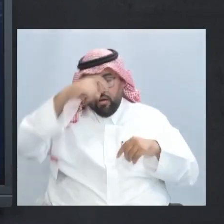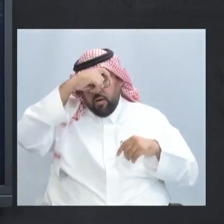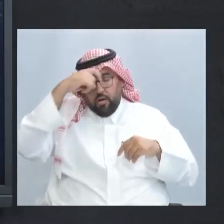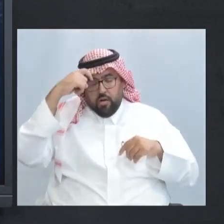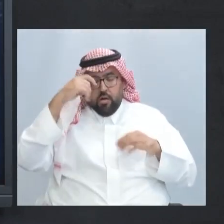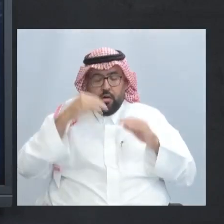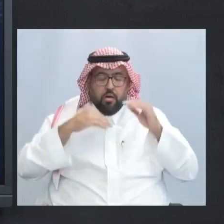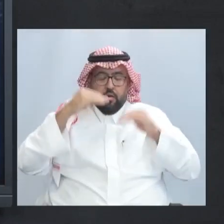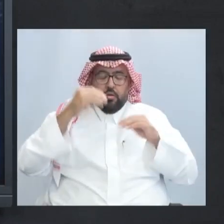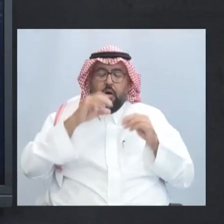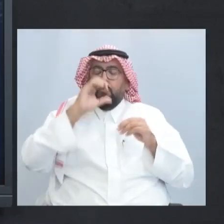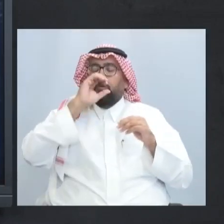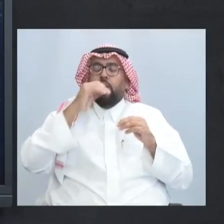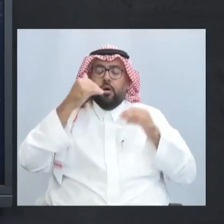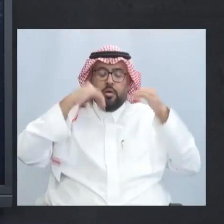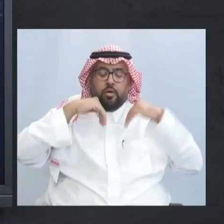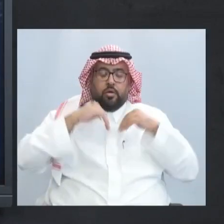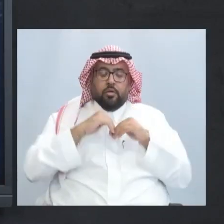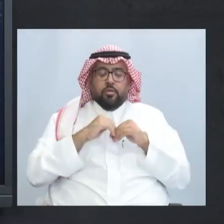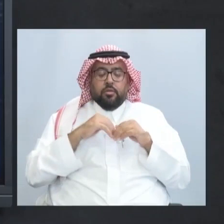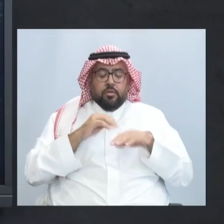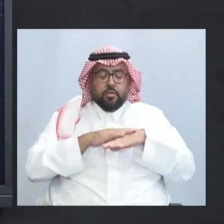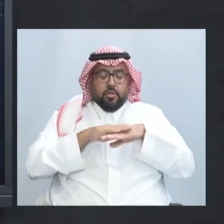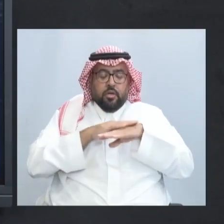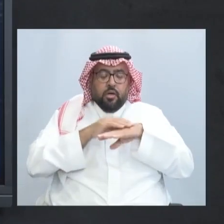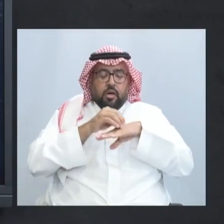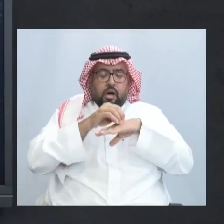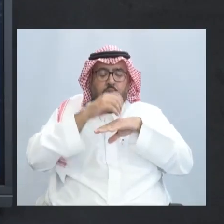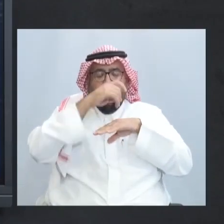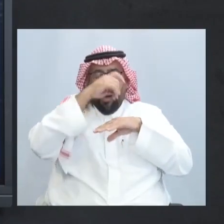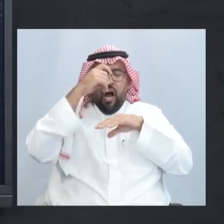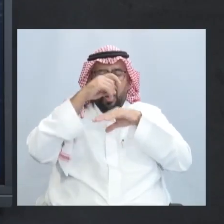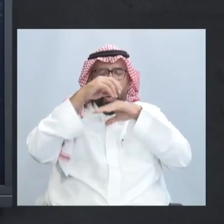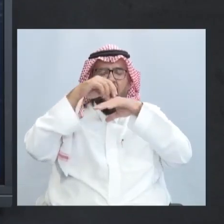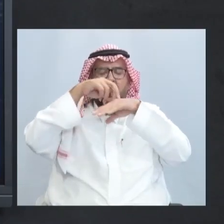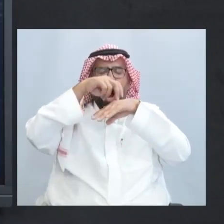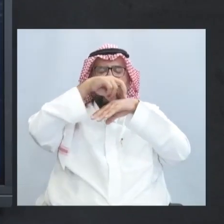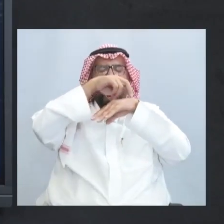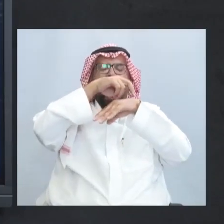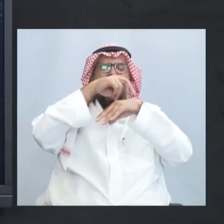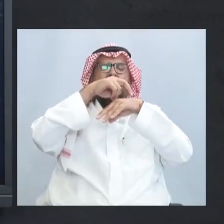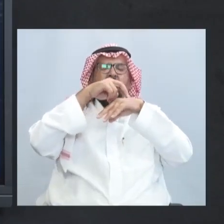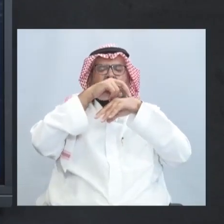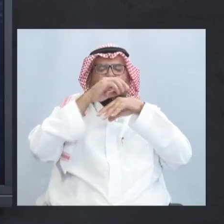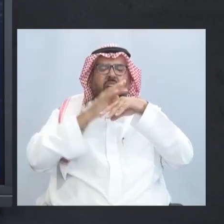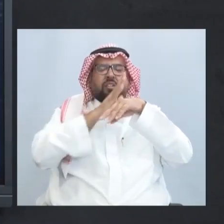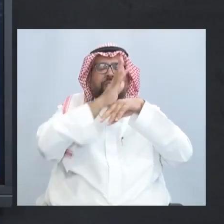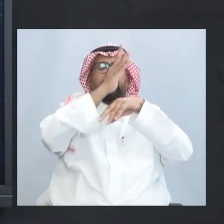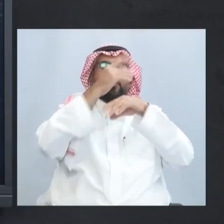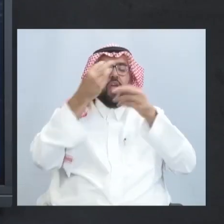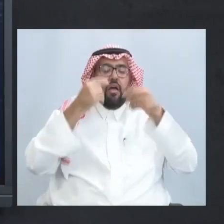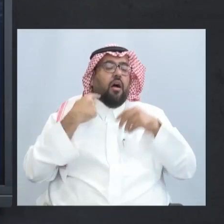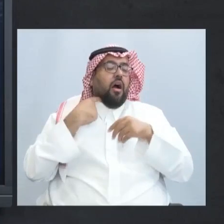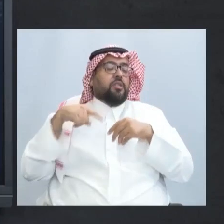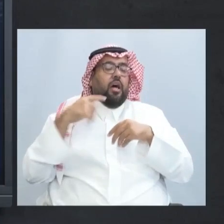مقاومه الماء حتى لا يصل الماء الى جلد الحيوان وبالتالي عندما يتبخر ف يفقد